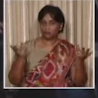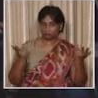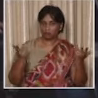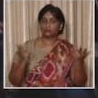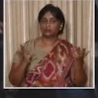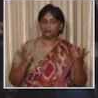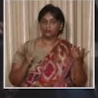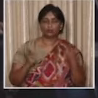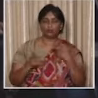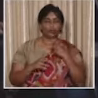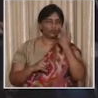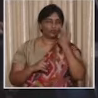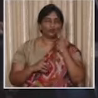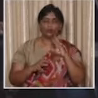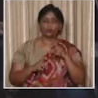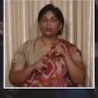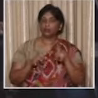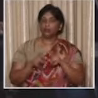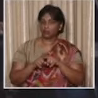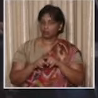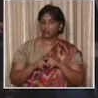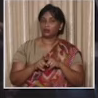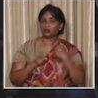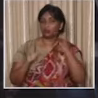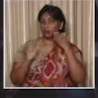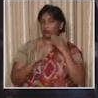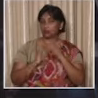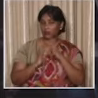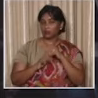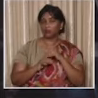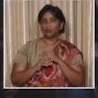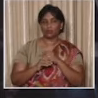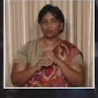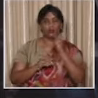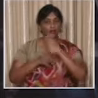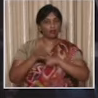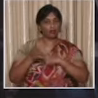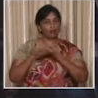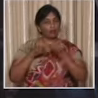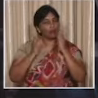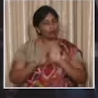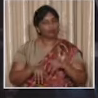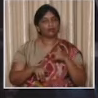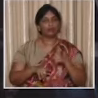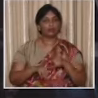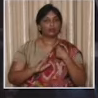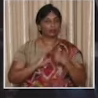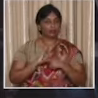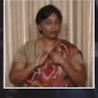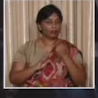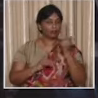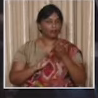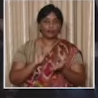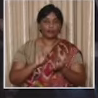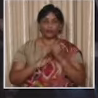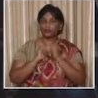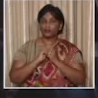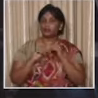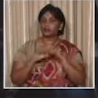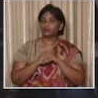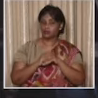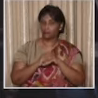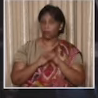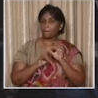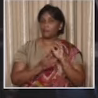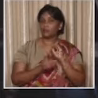නැති එක ගැන කනගාටු වෙනවා. ඒ වගේම අපි අවධාරණය කරනවා අයවැය අවසන් වෙනකොට හරි අපේ රටේ වැඩිම සේවක සංඛ්‍යාවක් ඉන්න